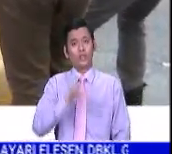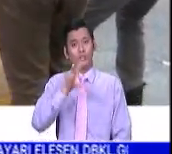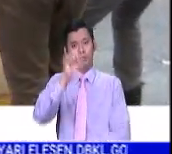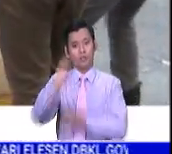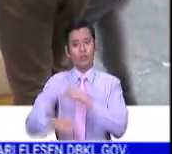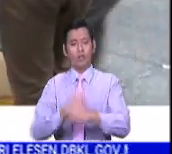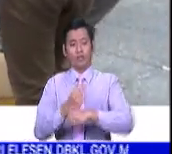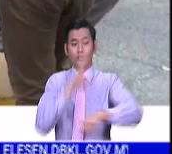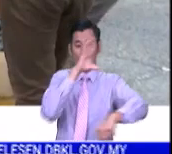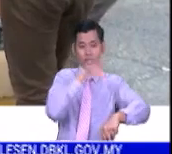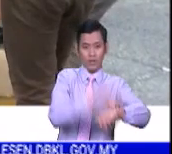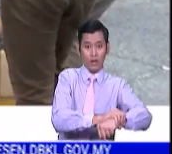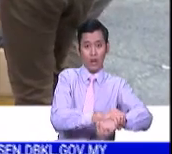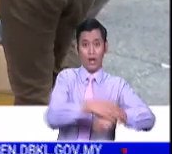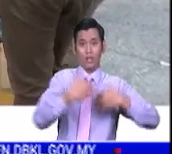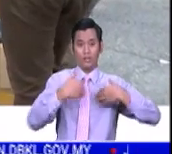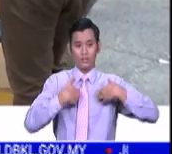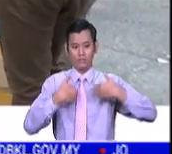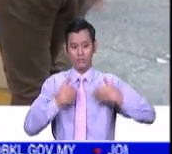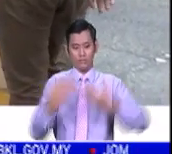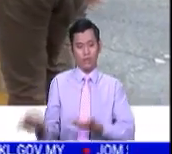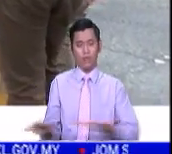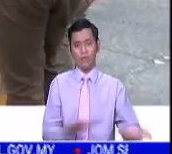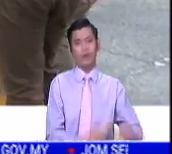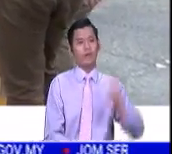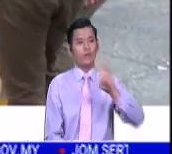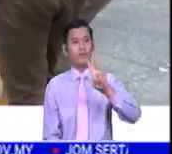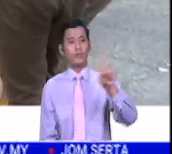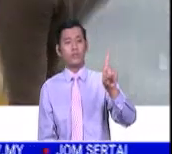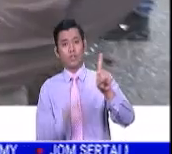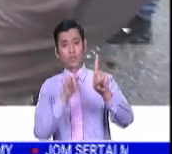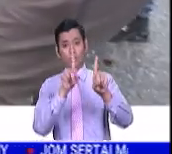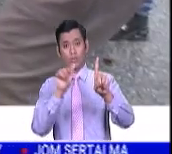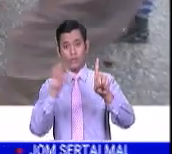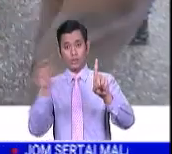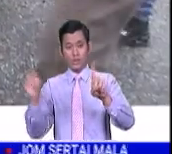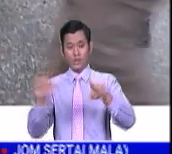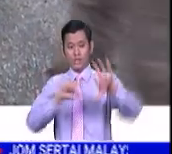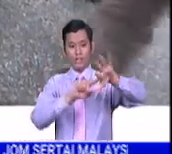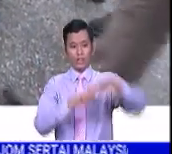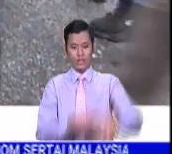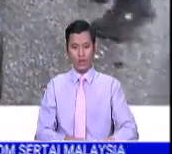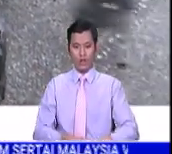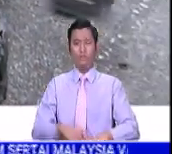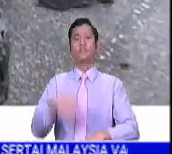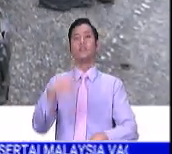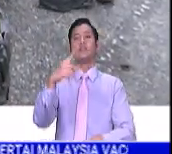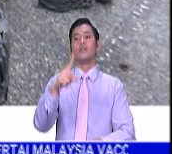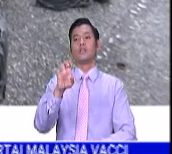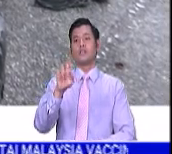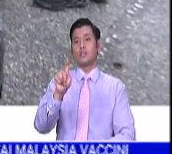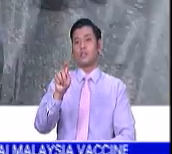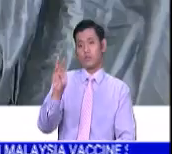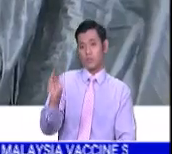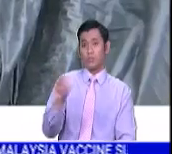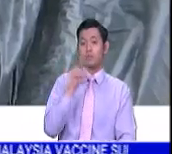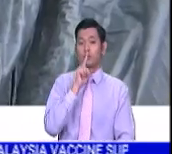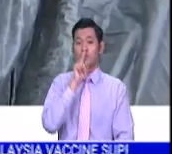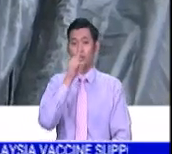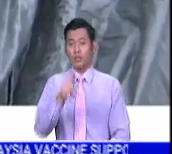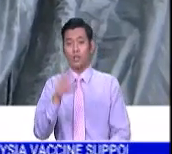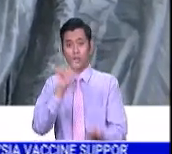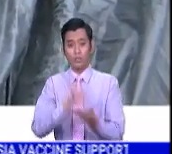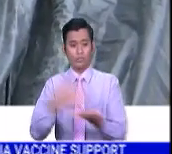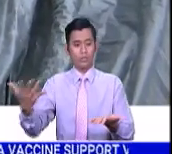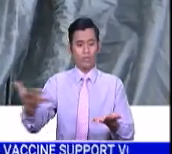2.1 tan daun ketum di Pendang. Ketua Polis Daerah Pendang DSP Arif Syam Hamizah mengesahkan ia merupakan rampasan